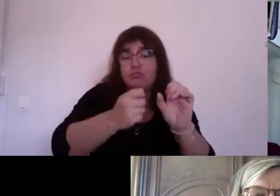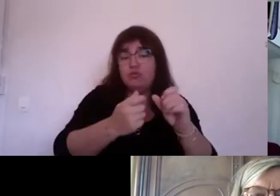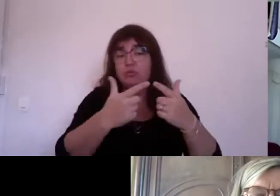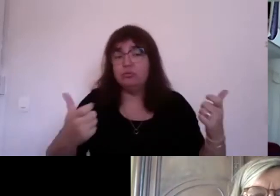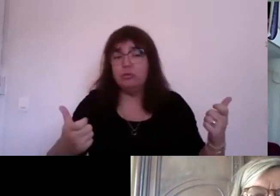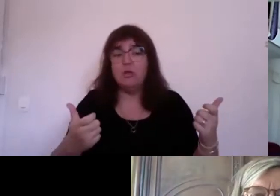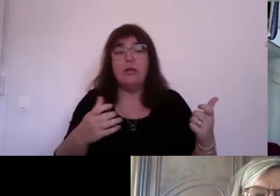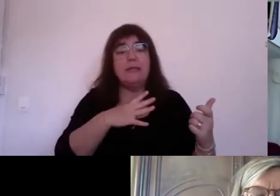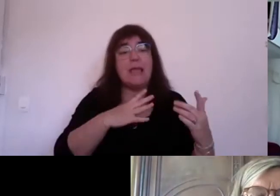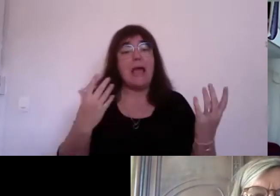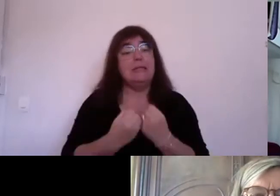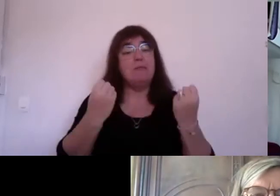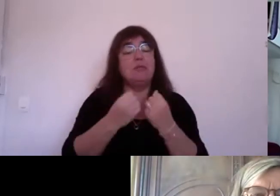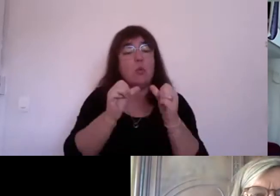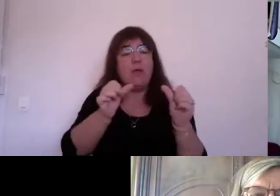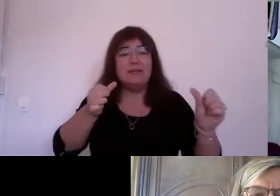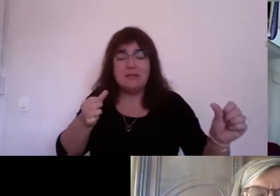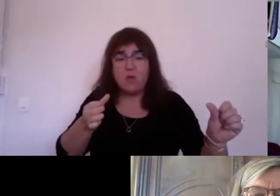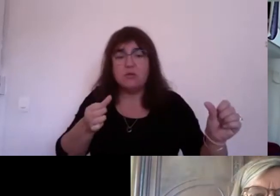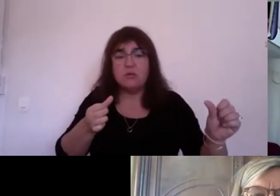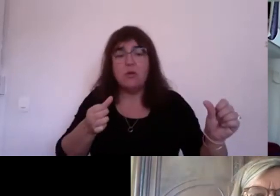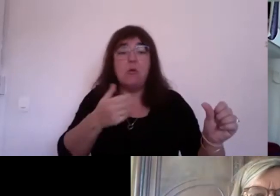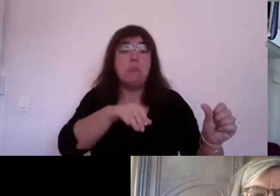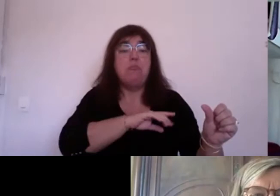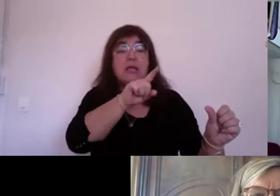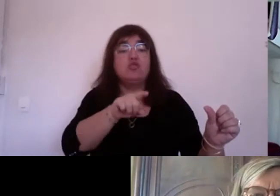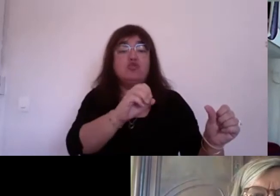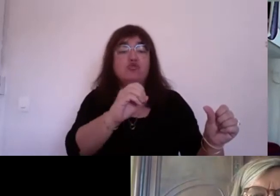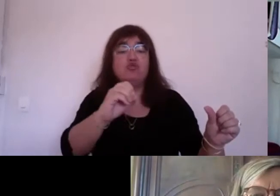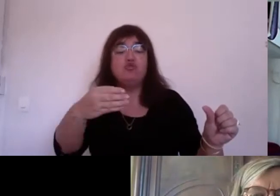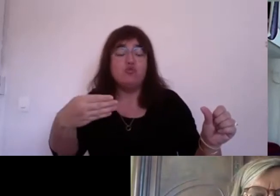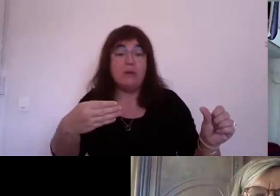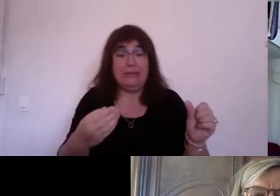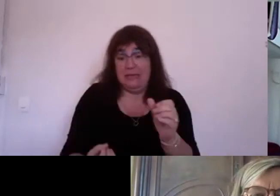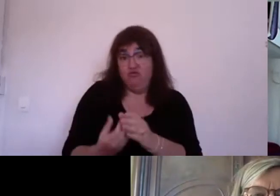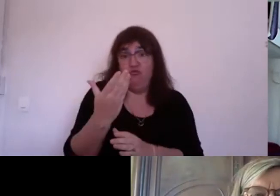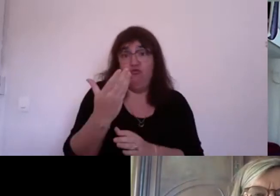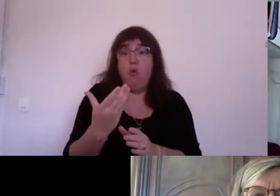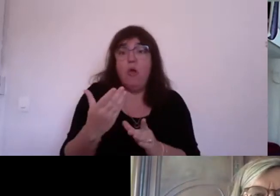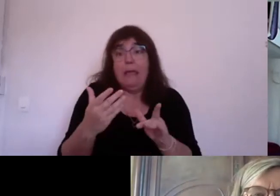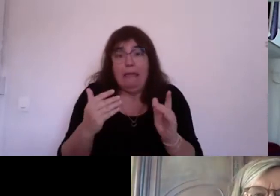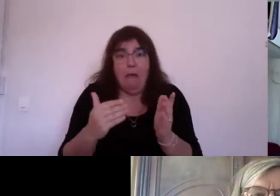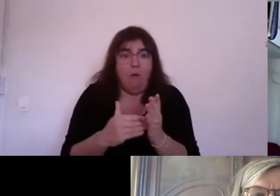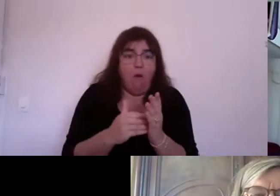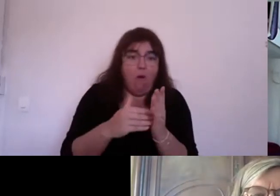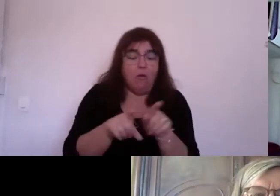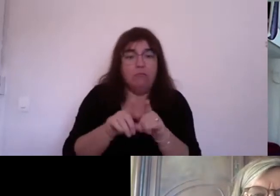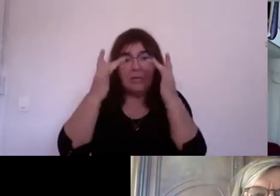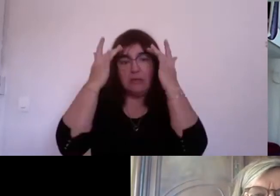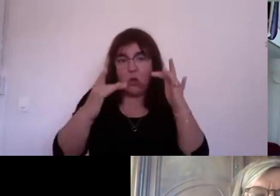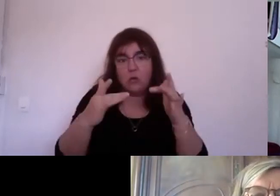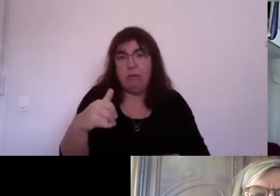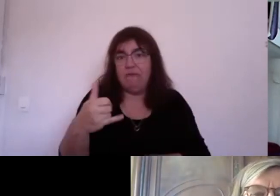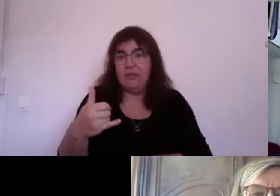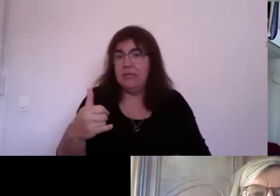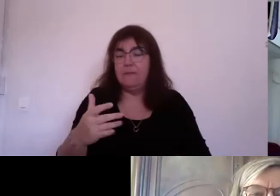digitale ou à distance d'atelier Zoom est tout à fait récente et encore un peu expérimentale puisqu'elle